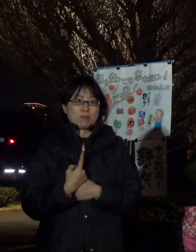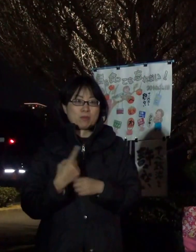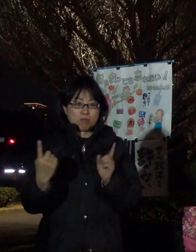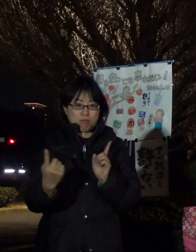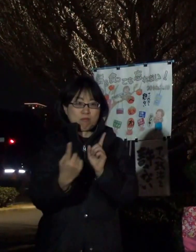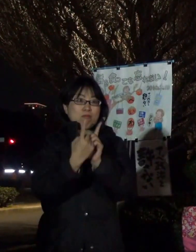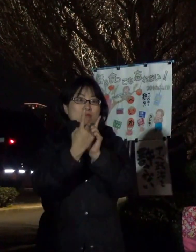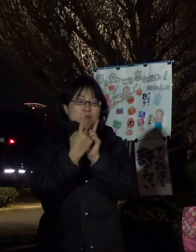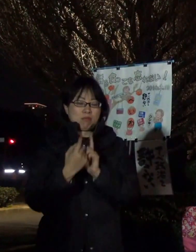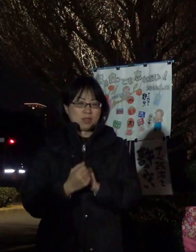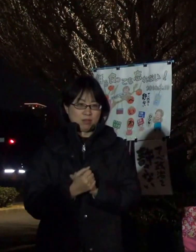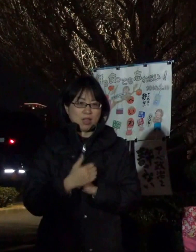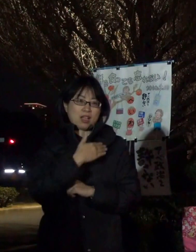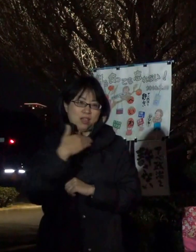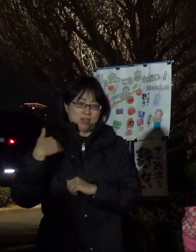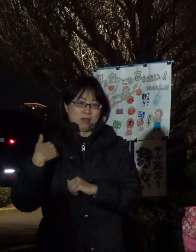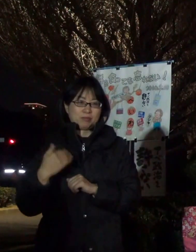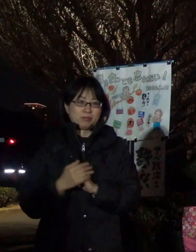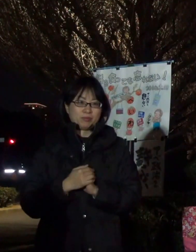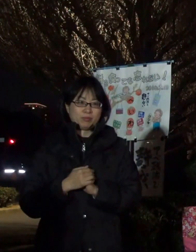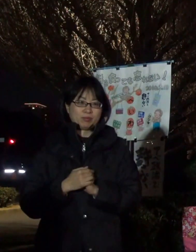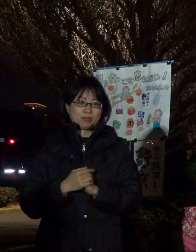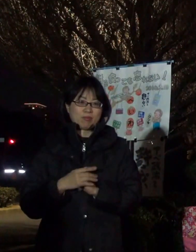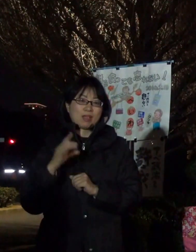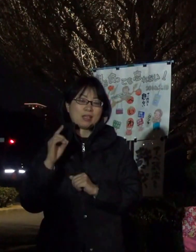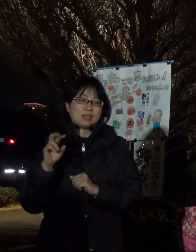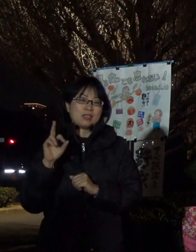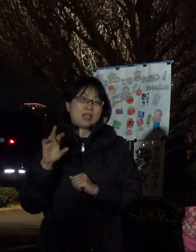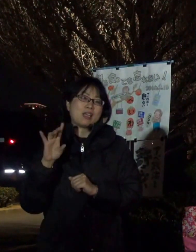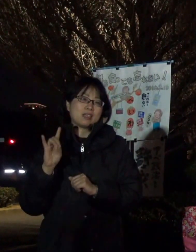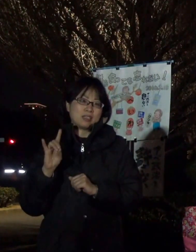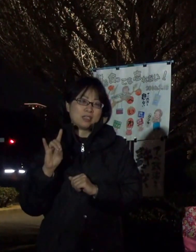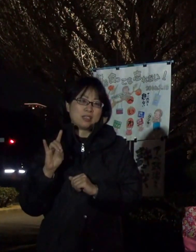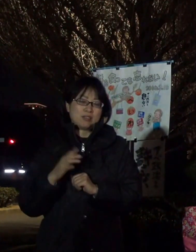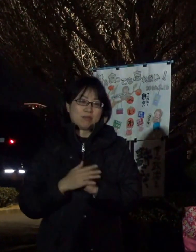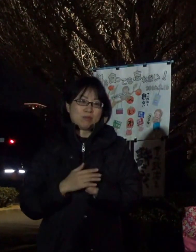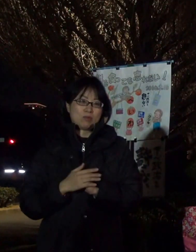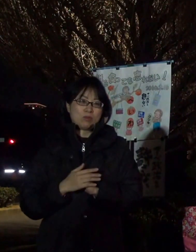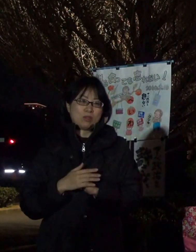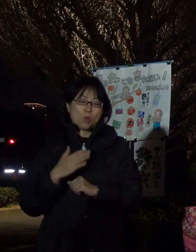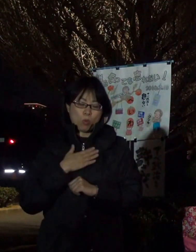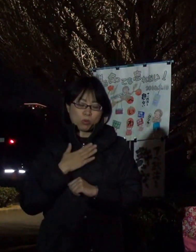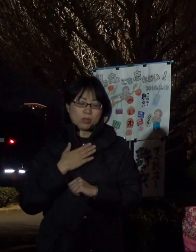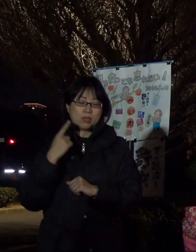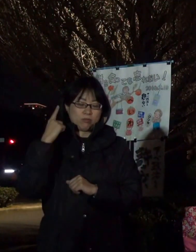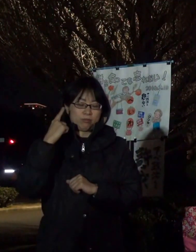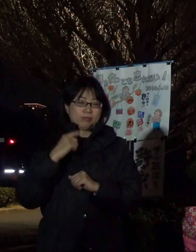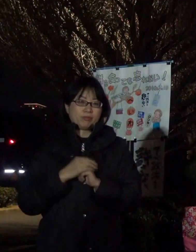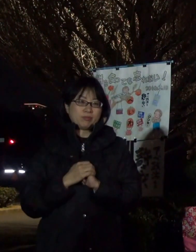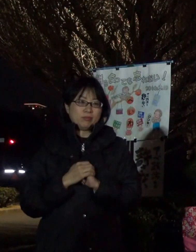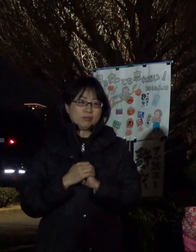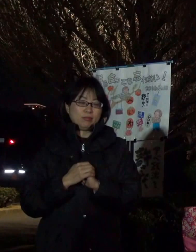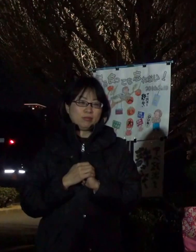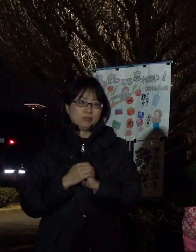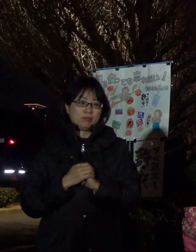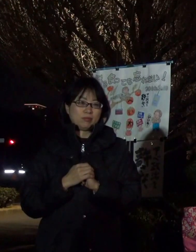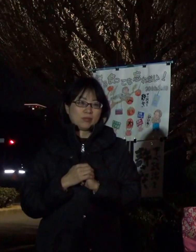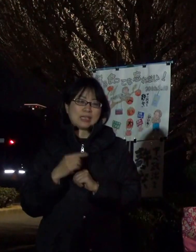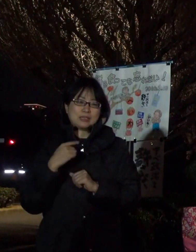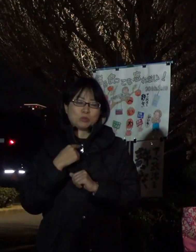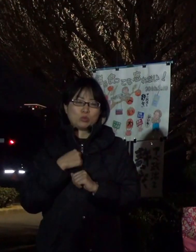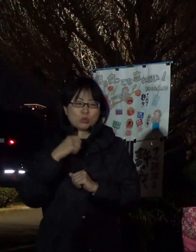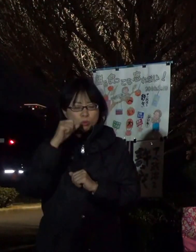よ。で、こうやって今もね、体壊してることをお話して、カルテなんかも見せて、でどうしよう